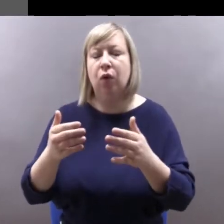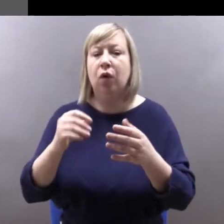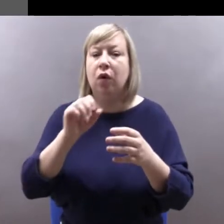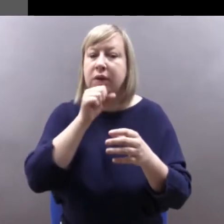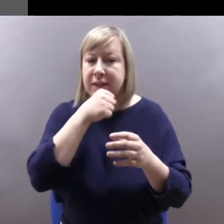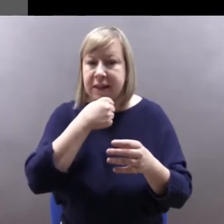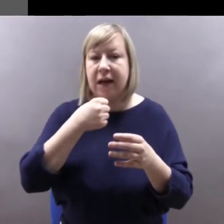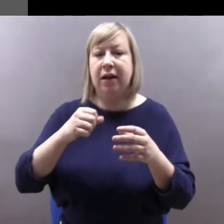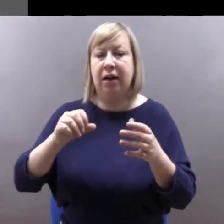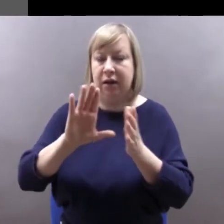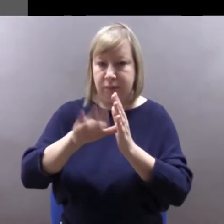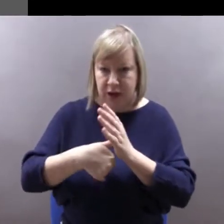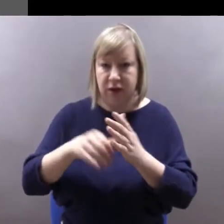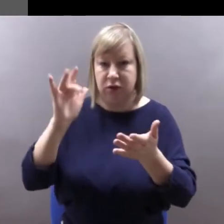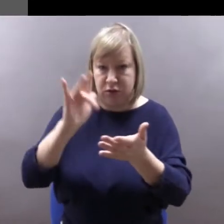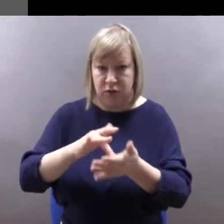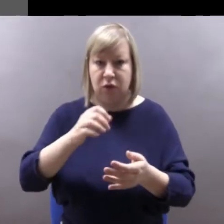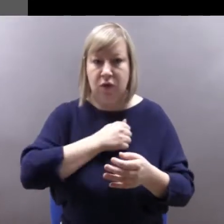To wszystko,